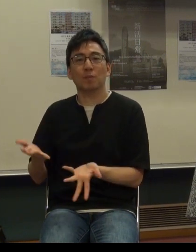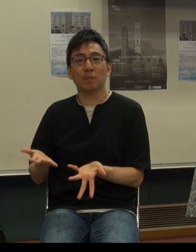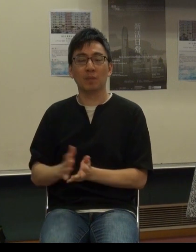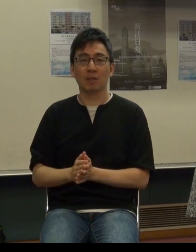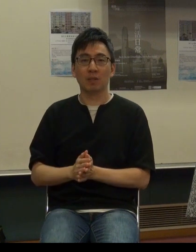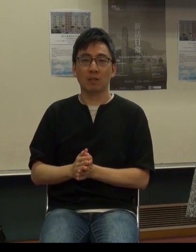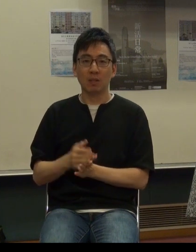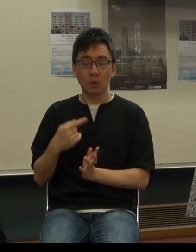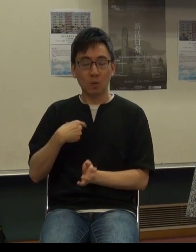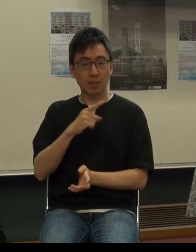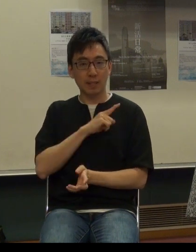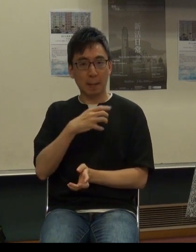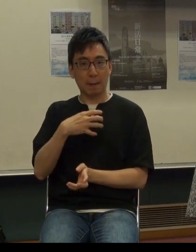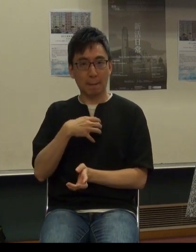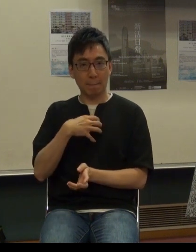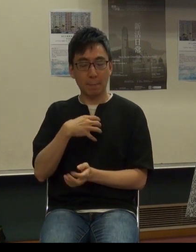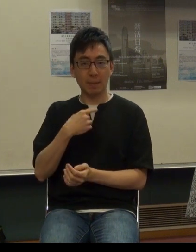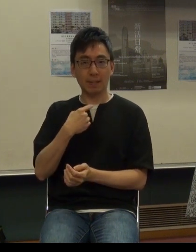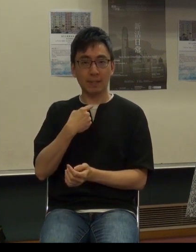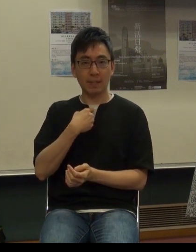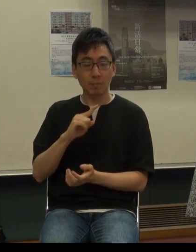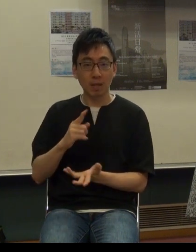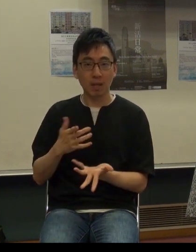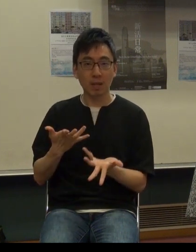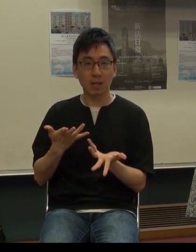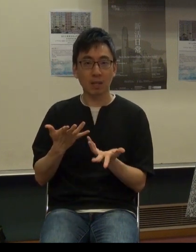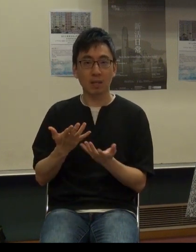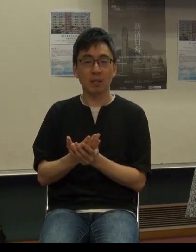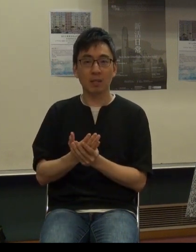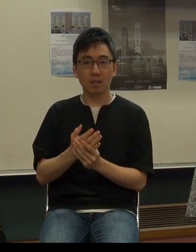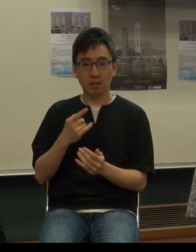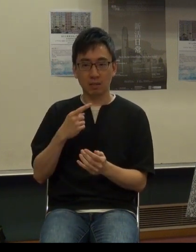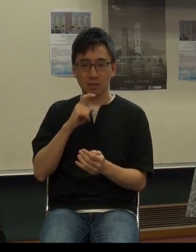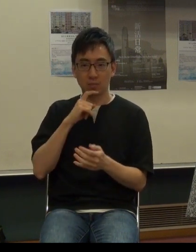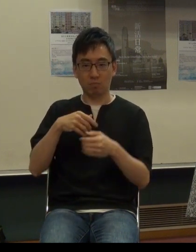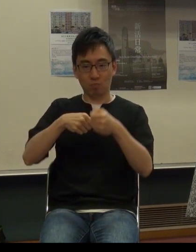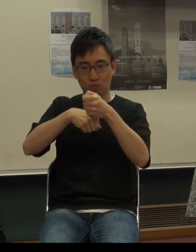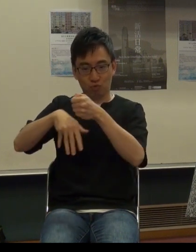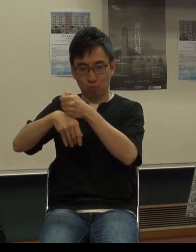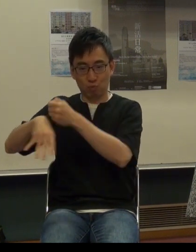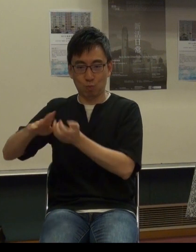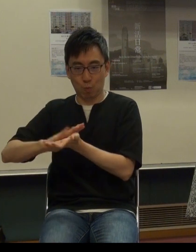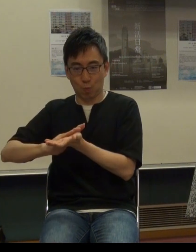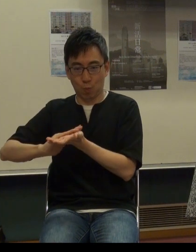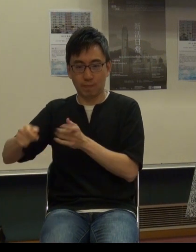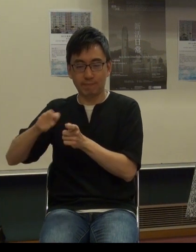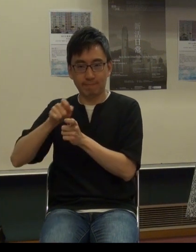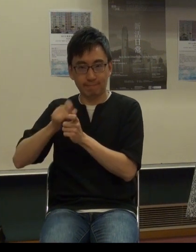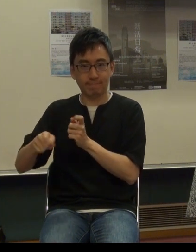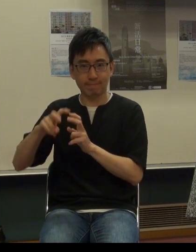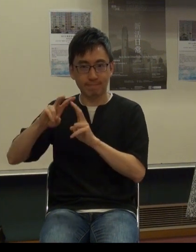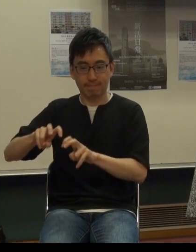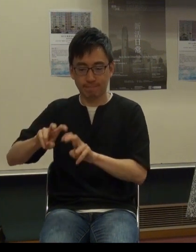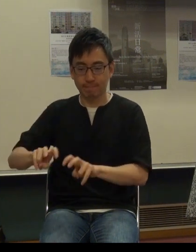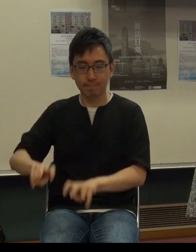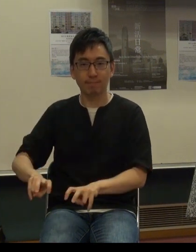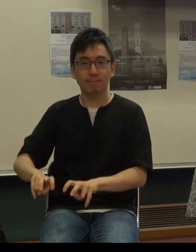覺得咧，我哋係需要有多啲嘅一個即係有系統或者詳細嘅研究，